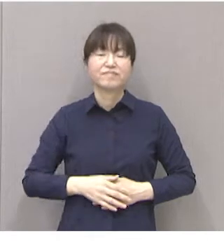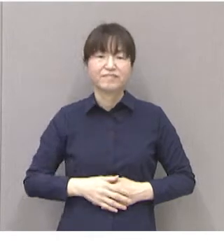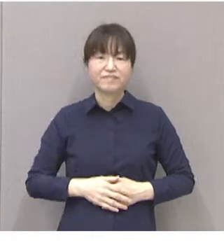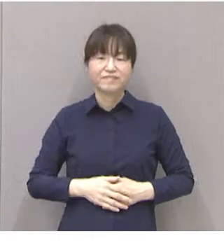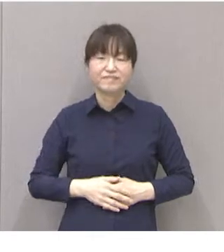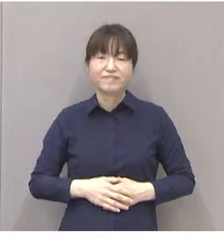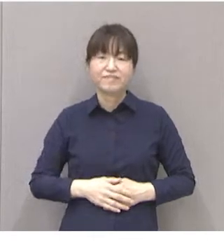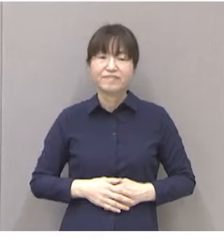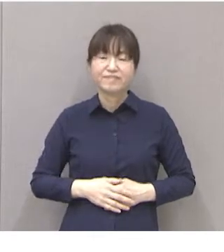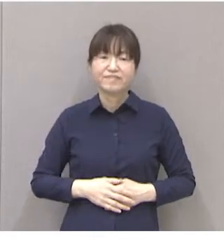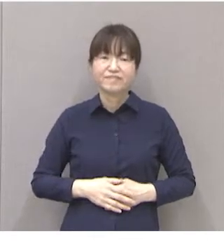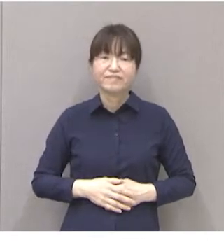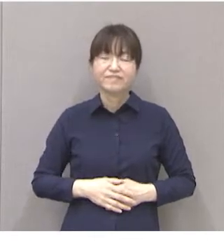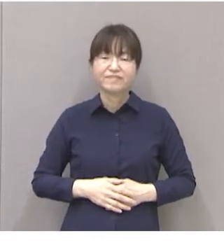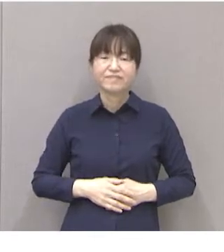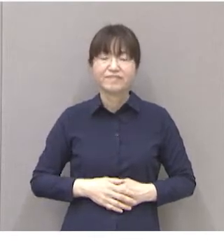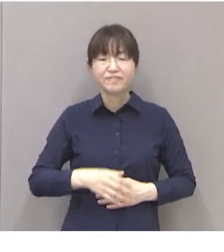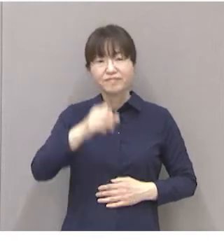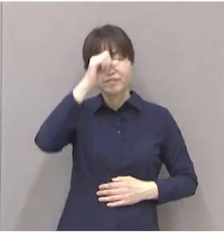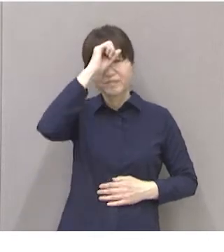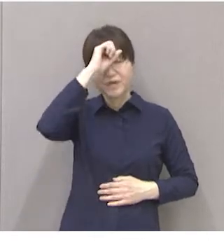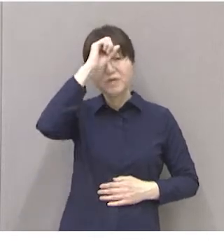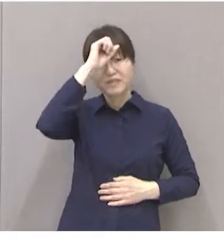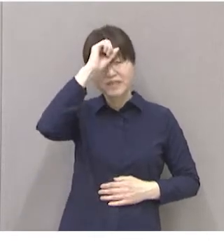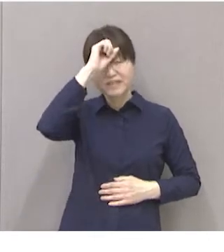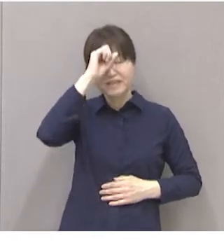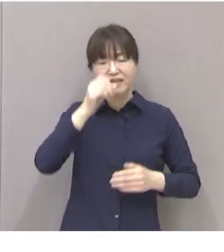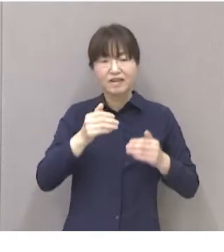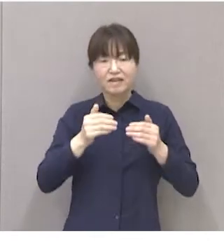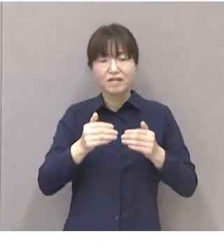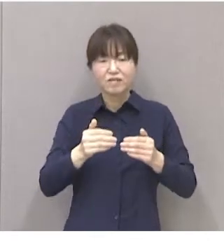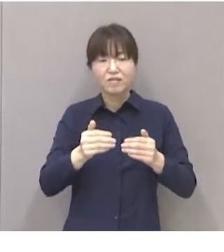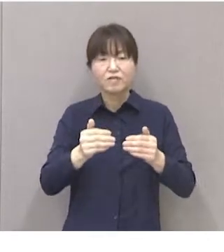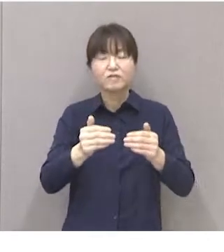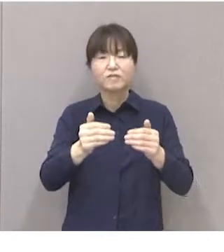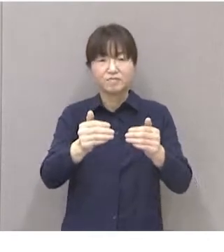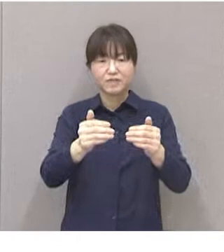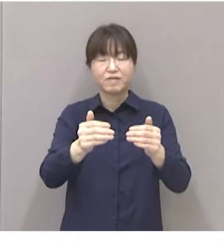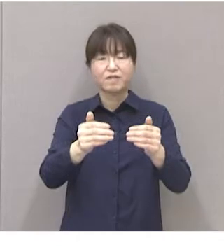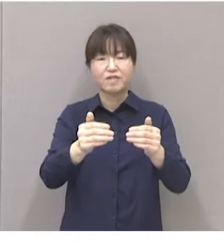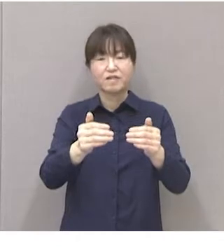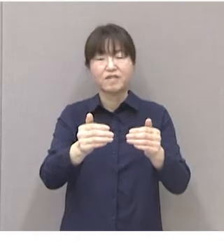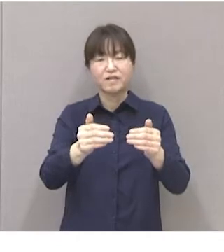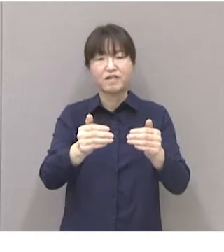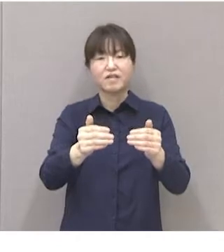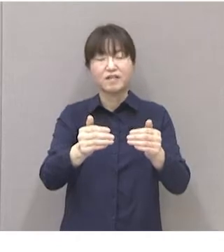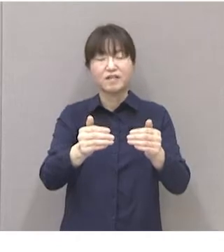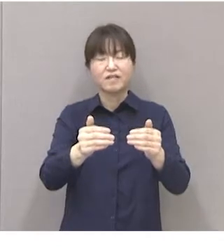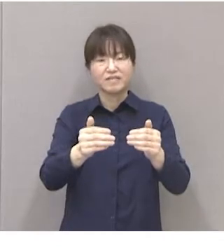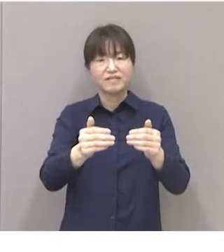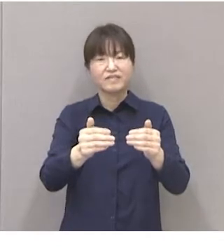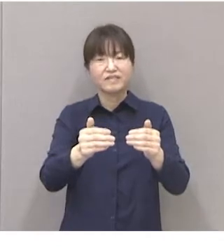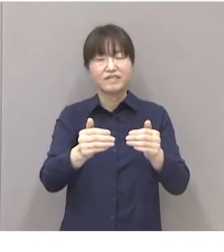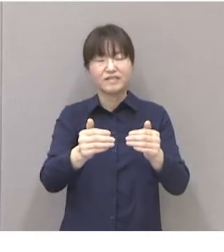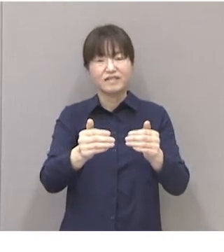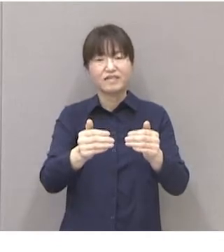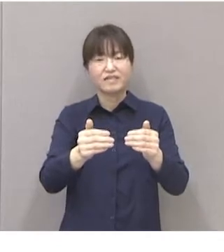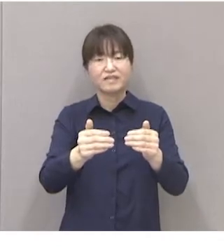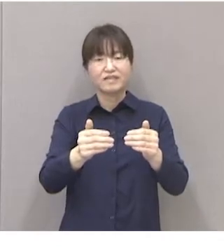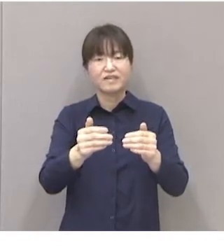う病気が少し進んでくるとですねあの先ほど言いありましたように